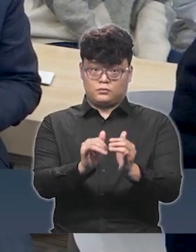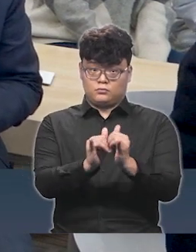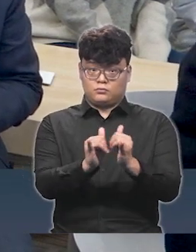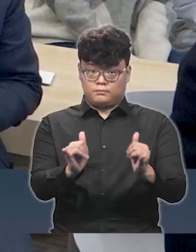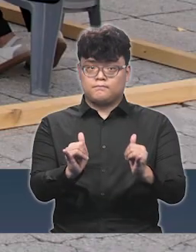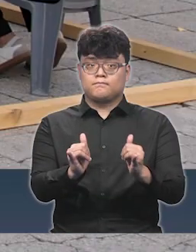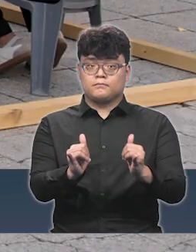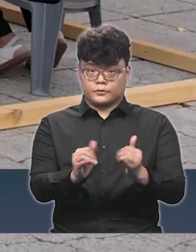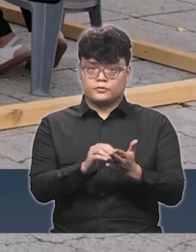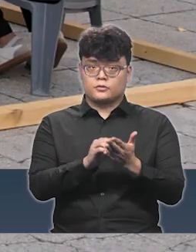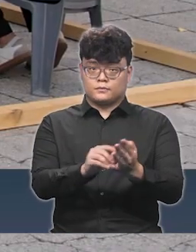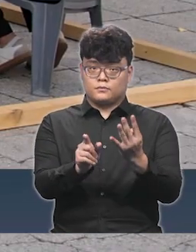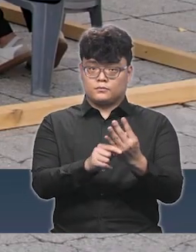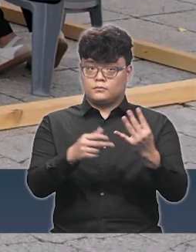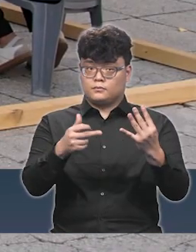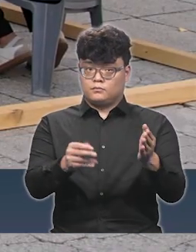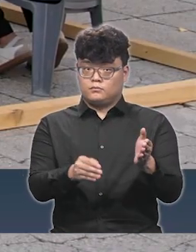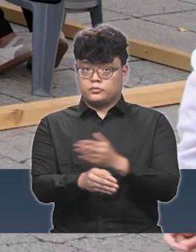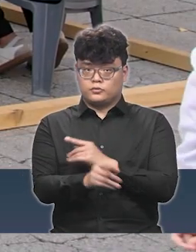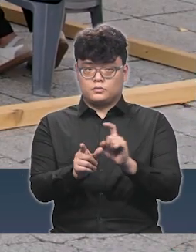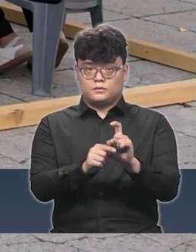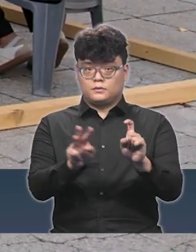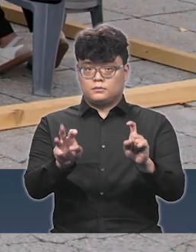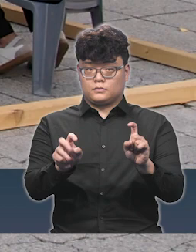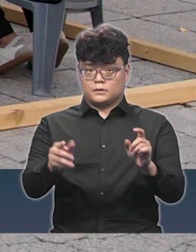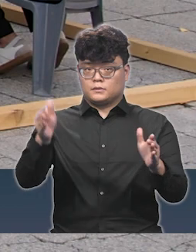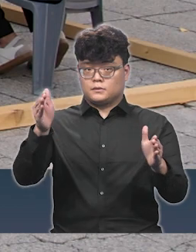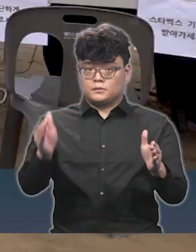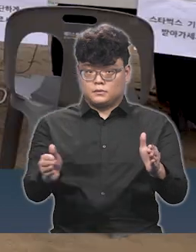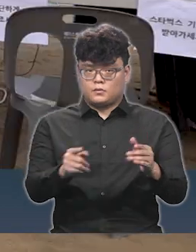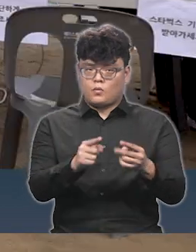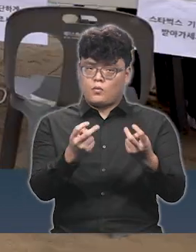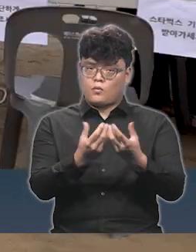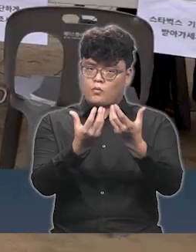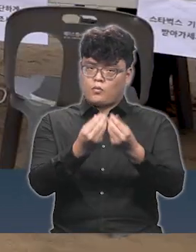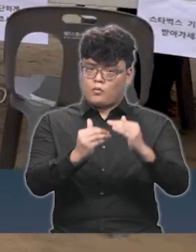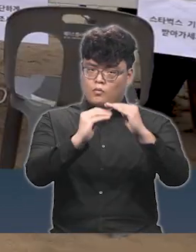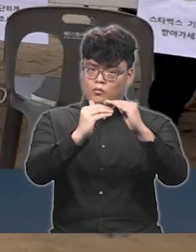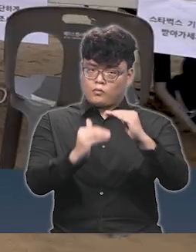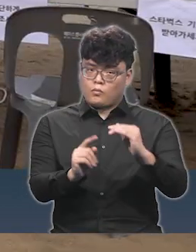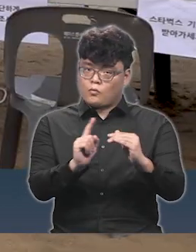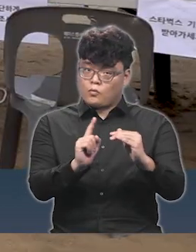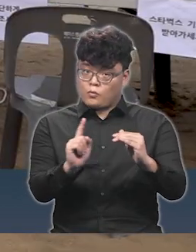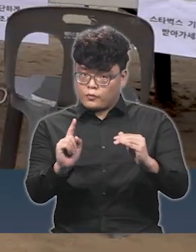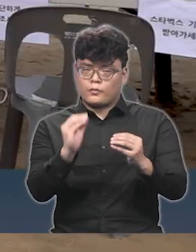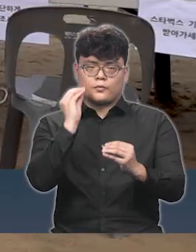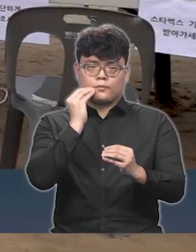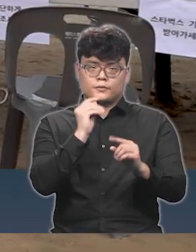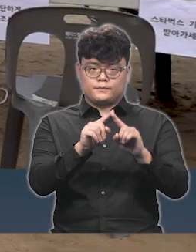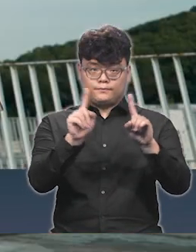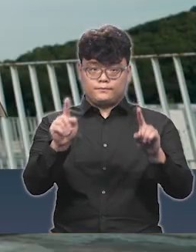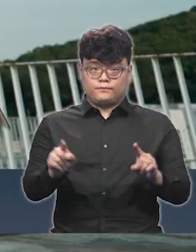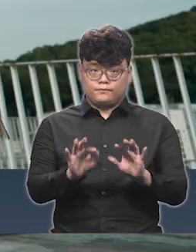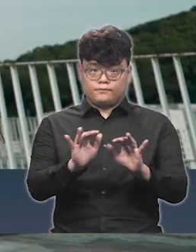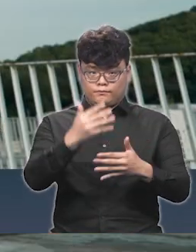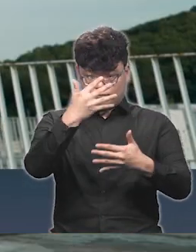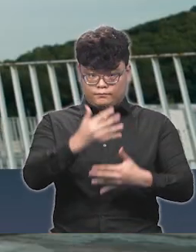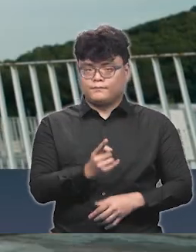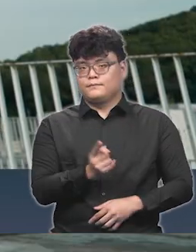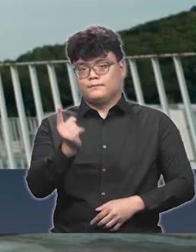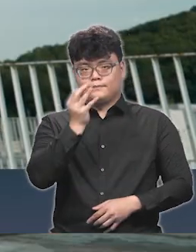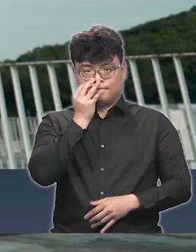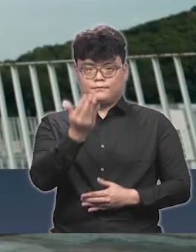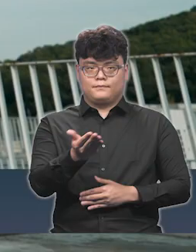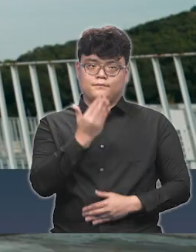4월 17일부터 10월 31일까지입니다 기타 자세한 신청 방법과 제출 서류는 동대문구청 누리집을